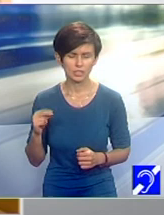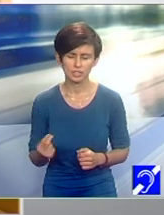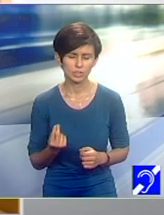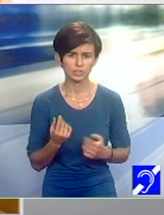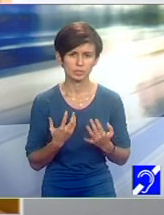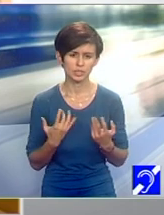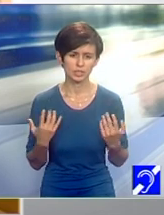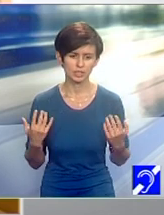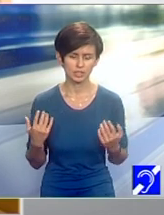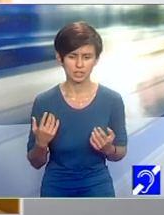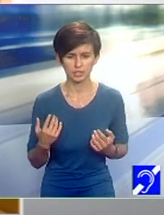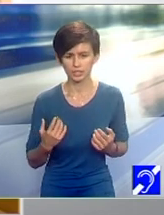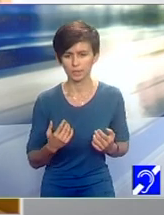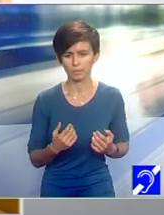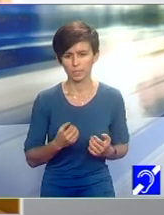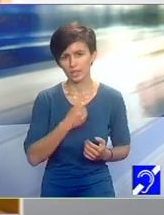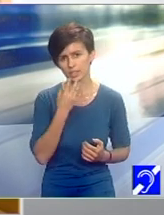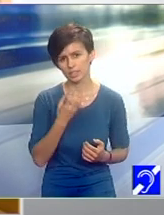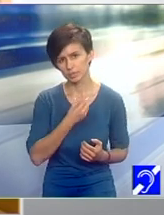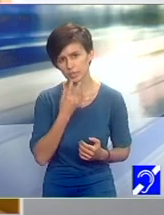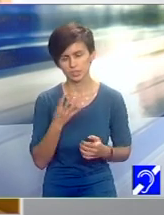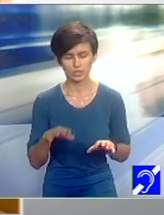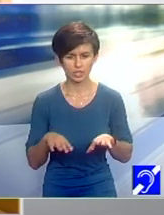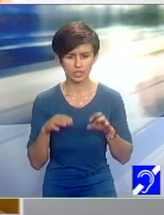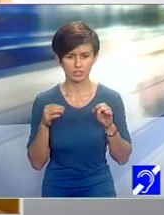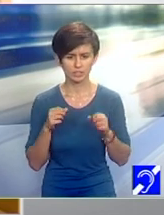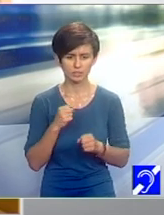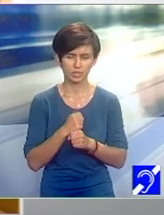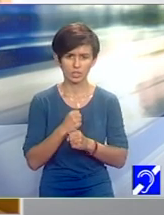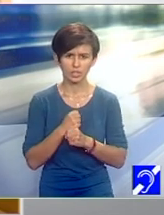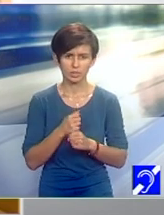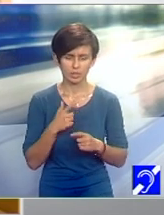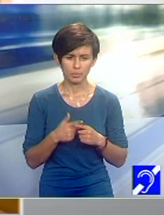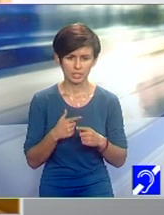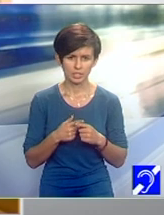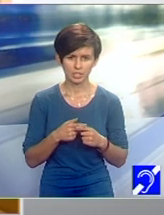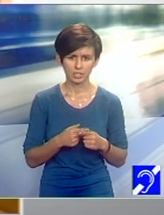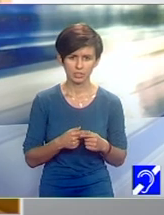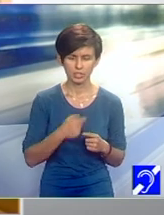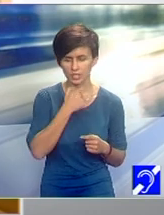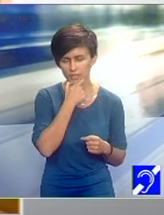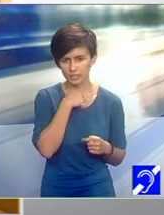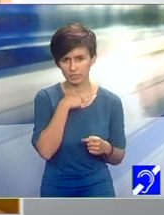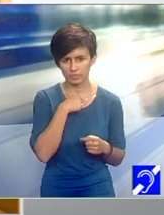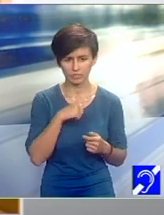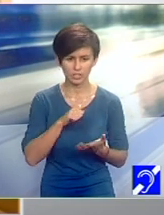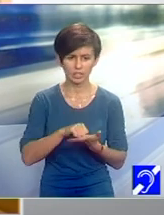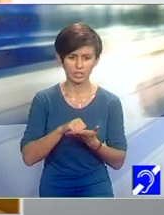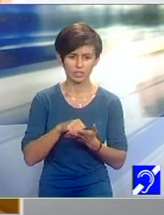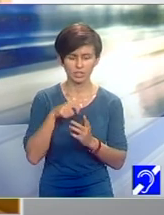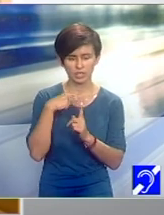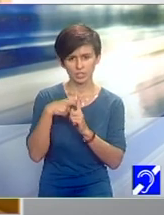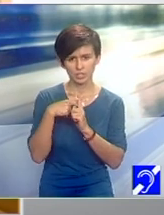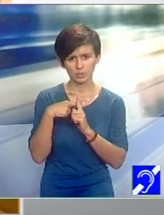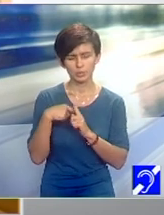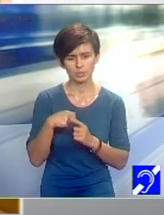surse, câte mărturii a găsit despre prelucrarea materialelor în Vechiul și Noul Testament, a publicat